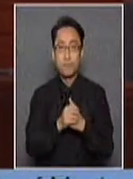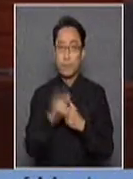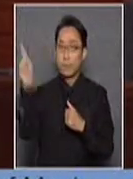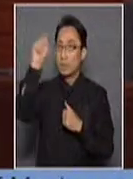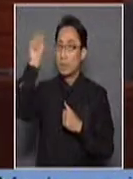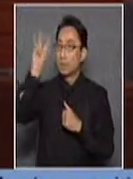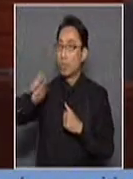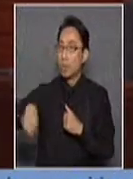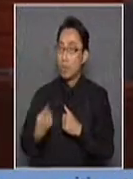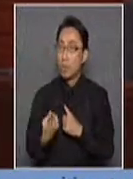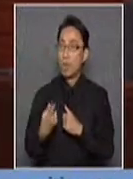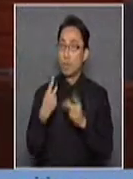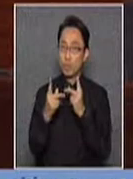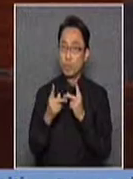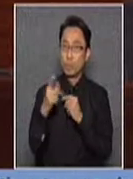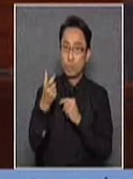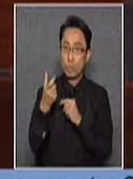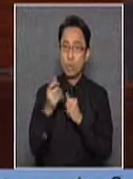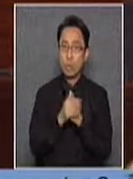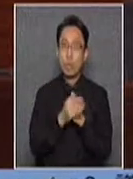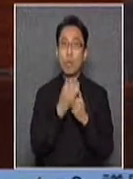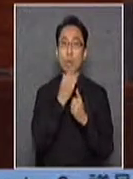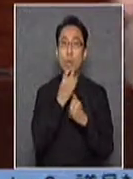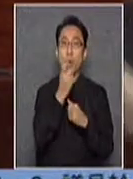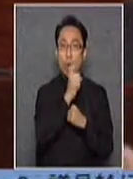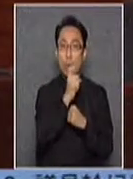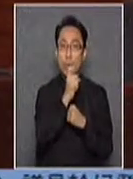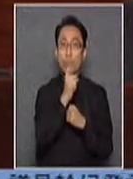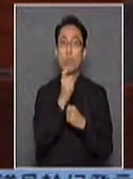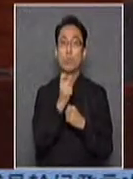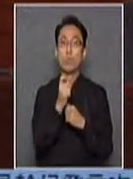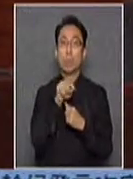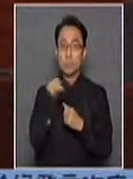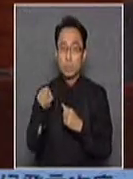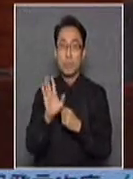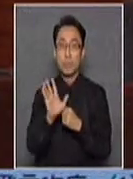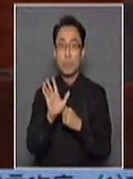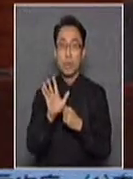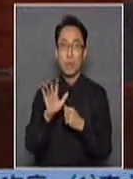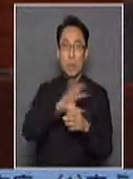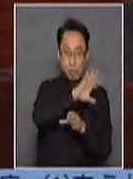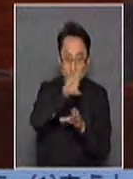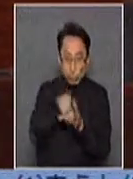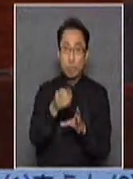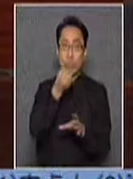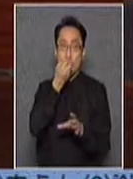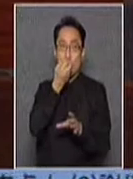朗、屯門，也都不是只是考慮這個的東九龍，而全港的發展是不是需要一個